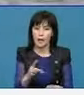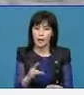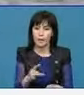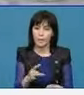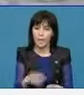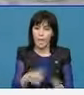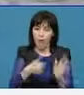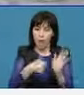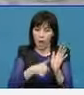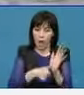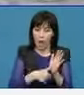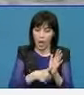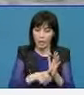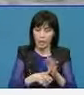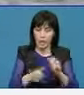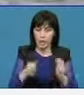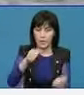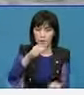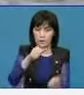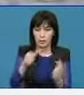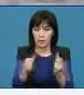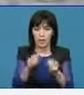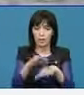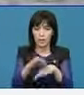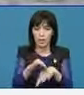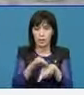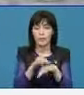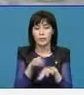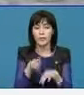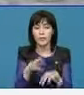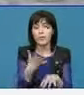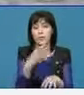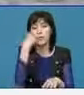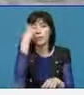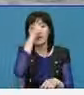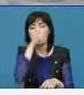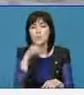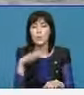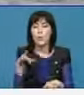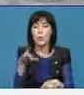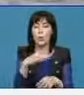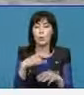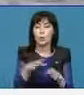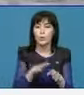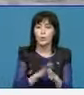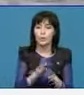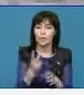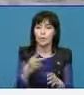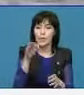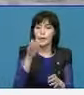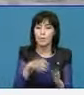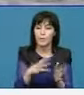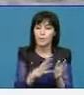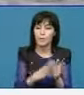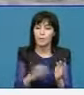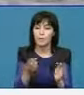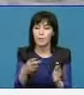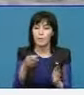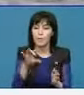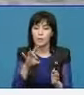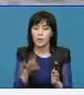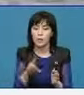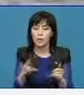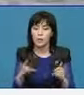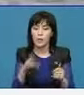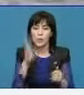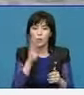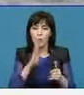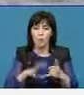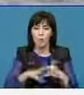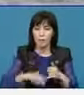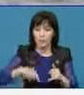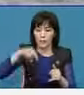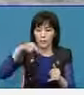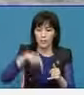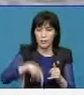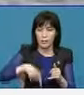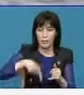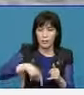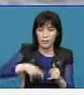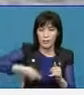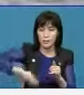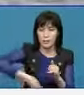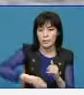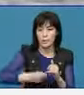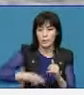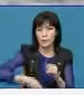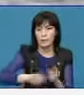соқа алынды. 2015 жылы аудан бойынша 2900 гектар жерді суармалы жерді терең қопсыту тәсілімен